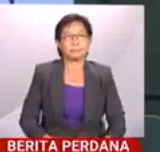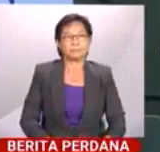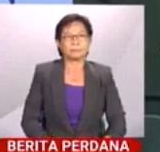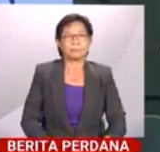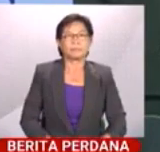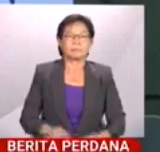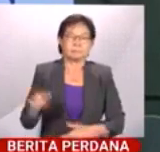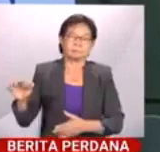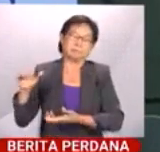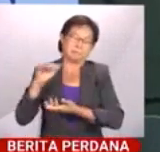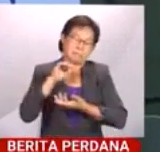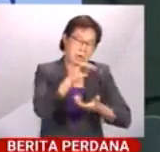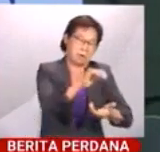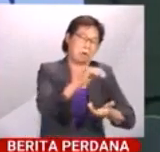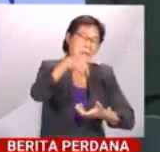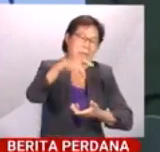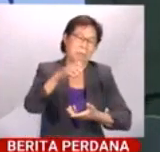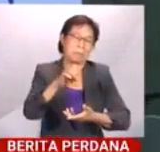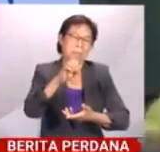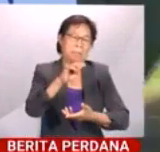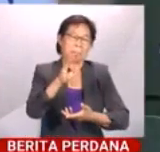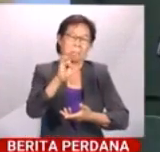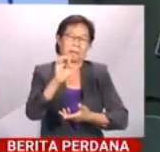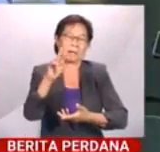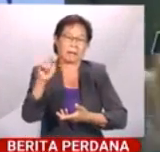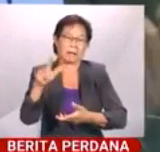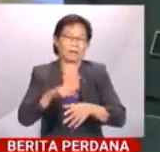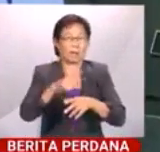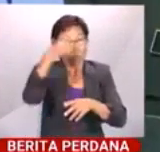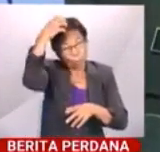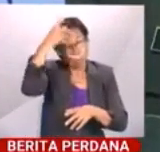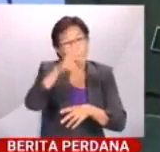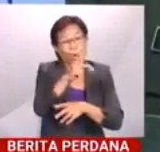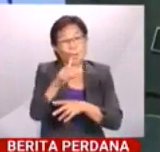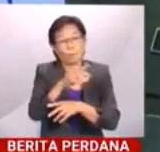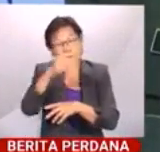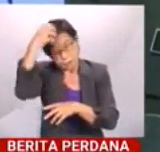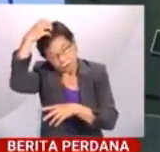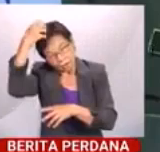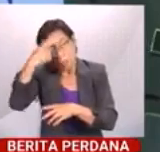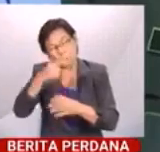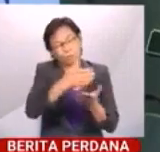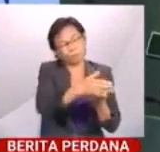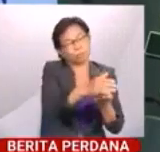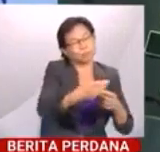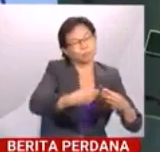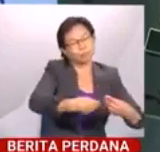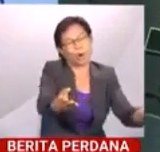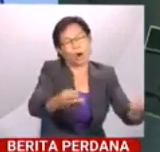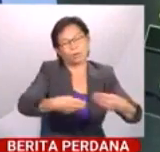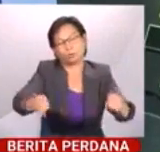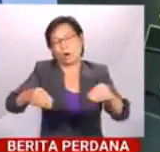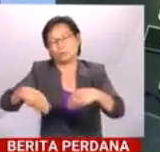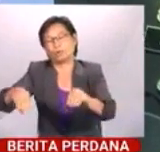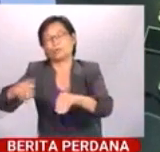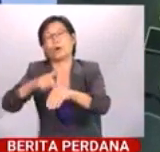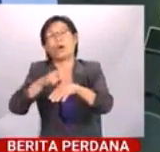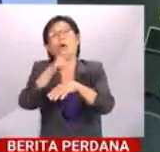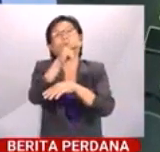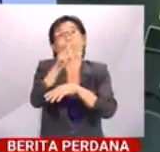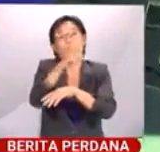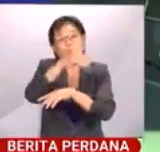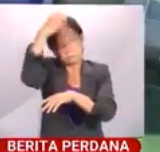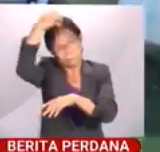pembekal lah. Pembekal dan di Kuala Lumpur, di Selangor ni untuk diagihkan, untuk dijual.